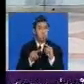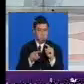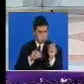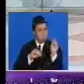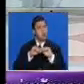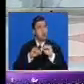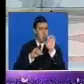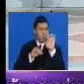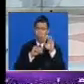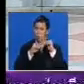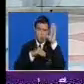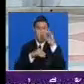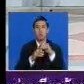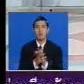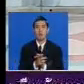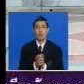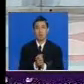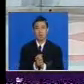เซ็นต์ครับ หลายร้อยเปอร์เซ็นต์ ครับ